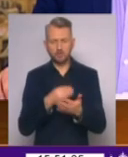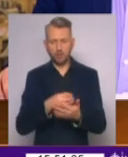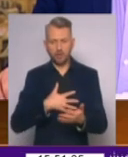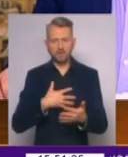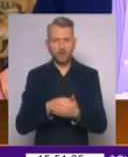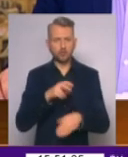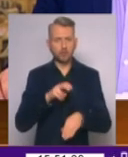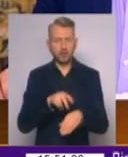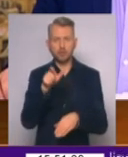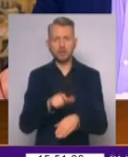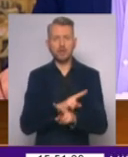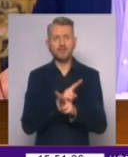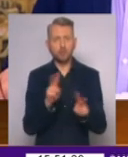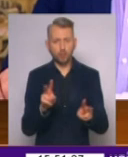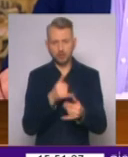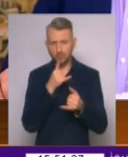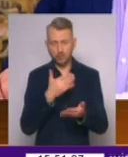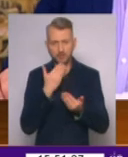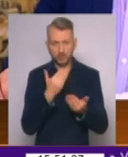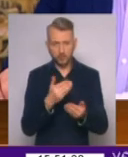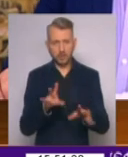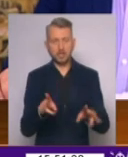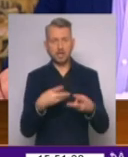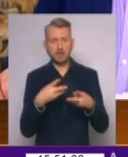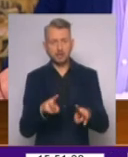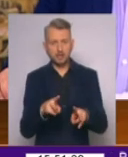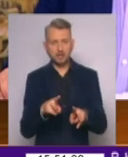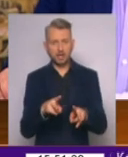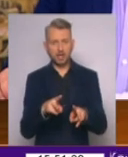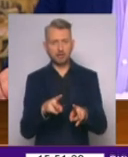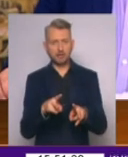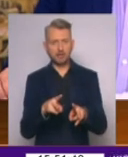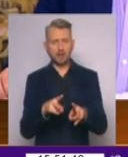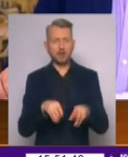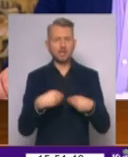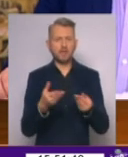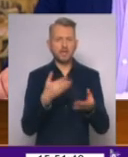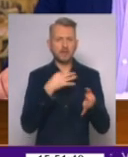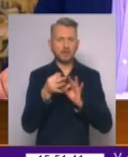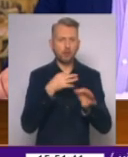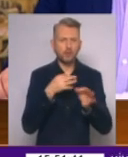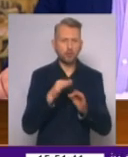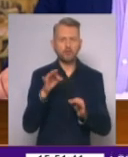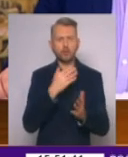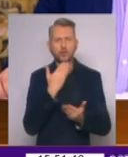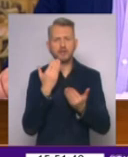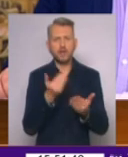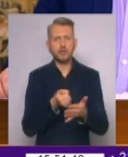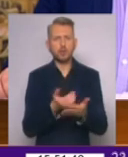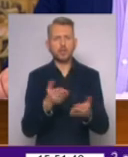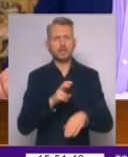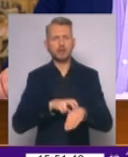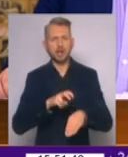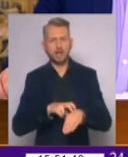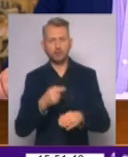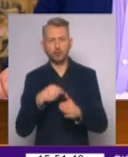до кого не може звернутися. І не треба давати якісь рекомендації відносно звернення до якихось лікарів,